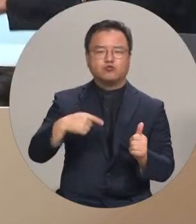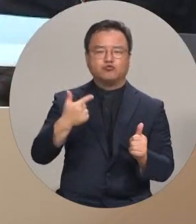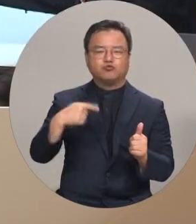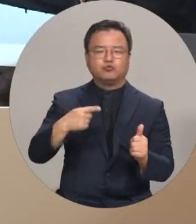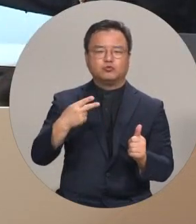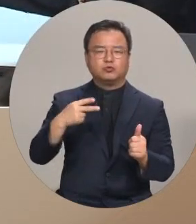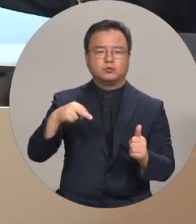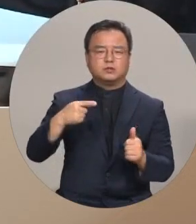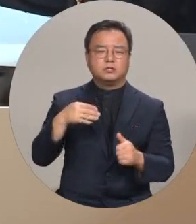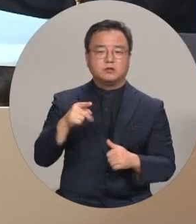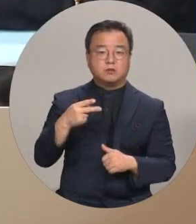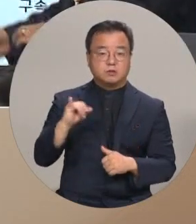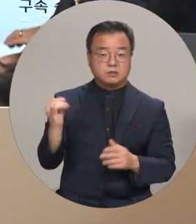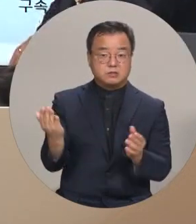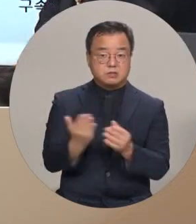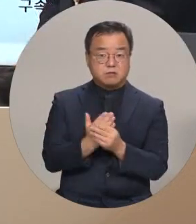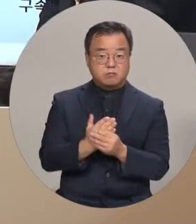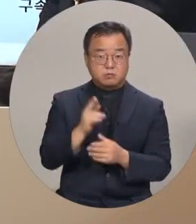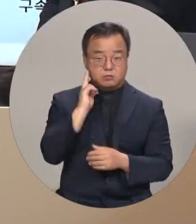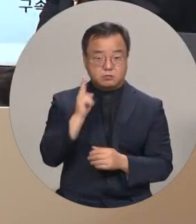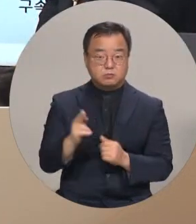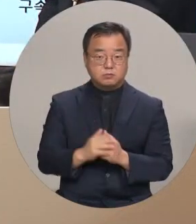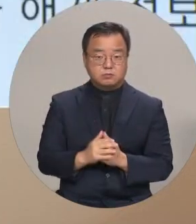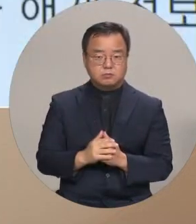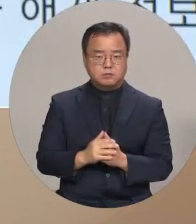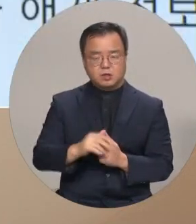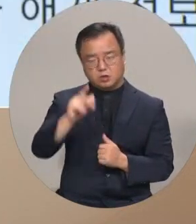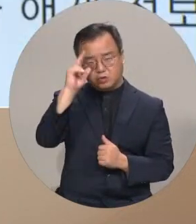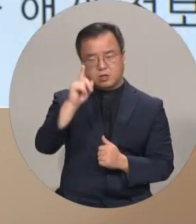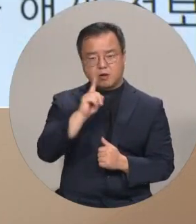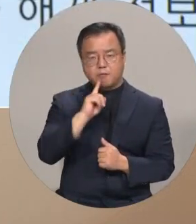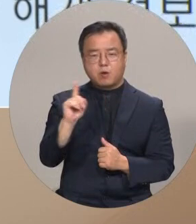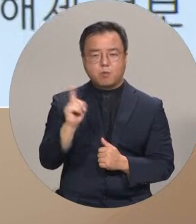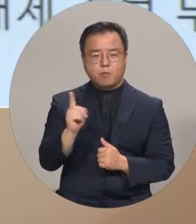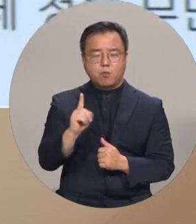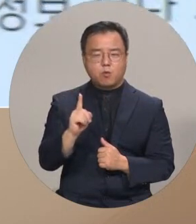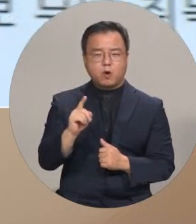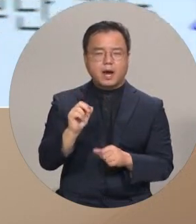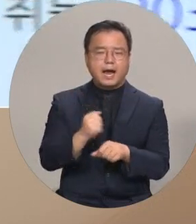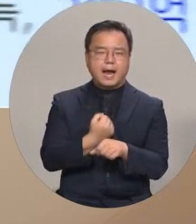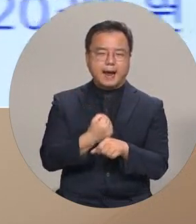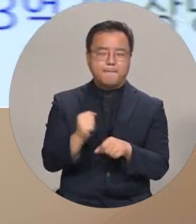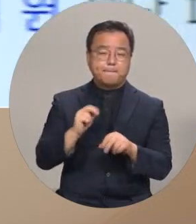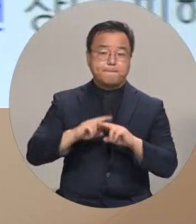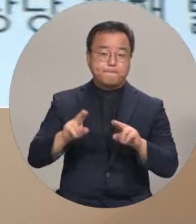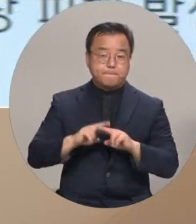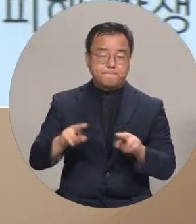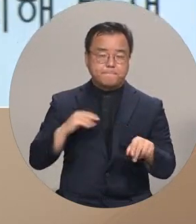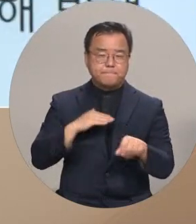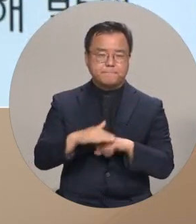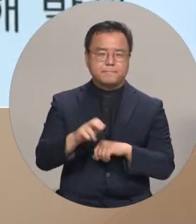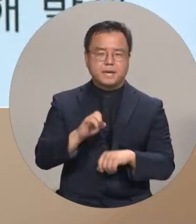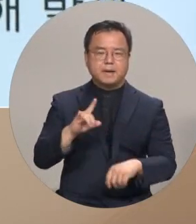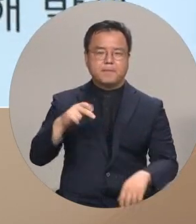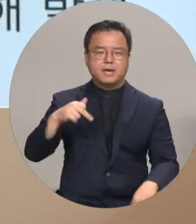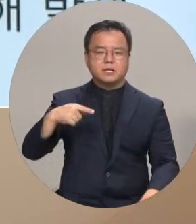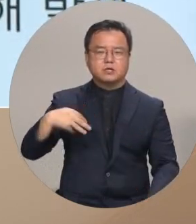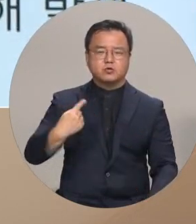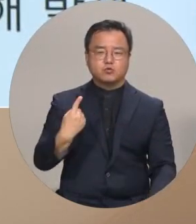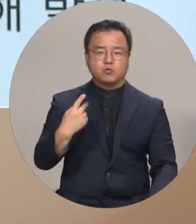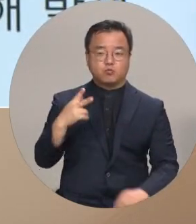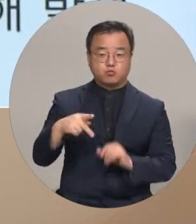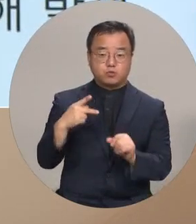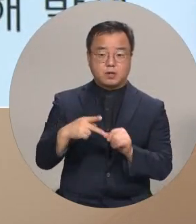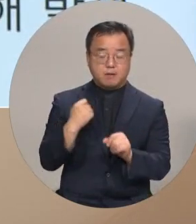것이 굉장히 충격적인데요 어 경찰에 따르면 구는 암호를 해제하는 매크로 프로그램이라는 것을